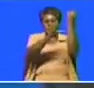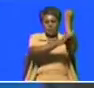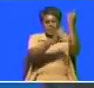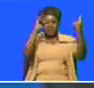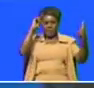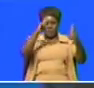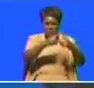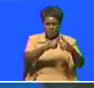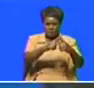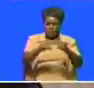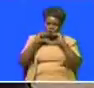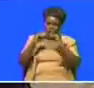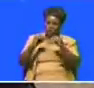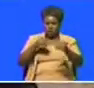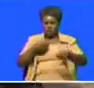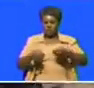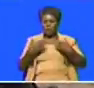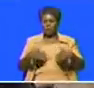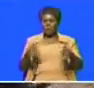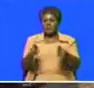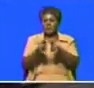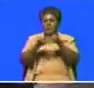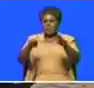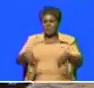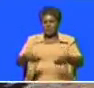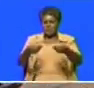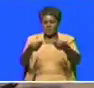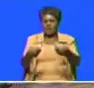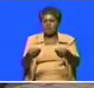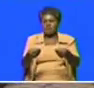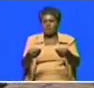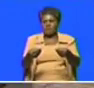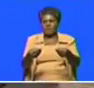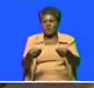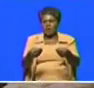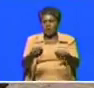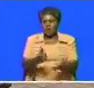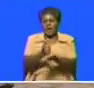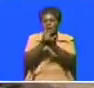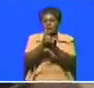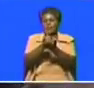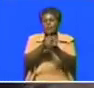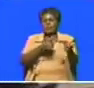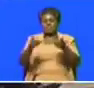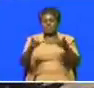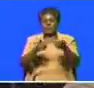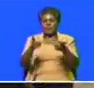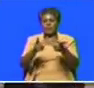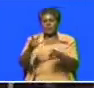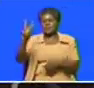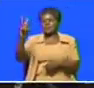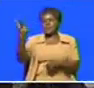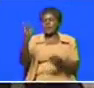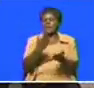lengo la kuhamasisha walemavu pamoja na kuwapa uwezo wa kutekeleza majukumu yao. Msafara huu ambao ni awamu ya